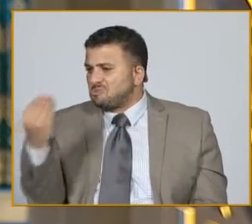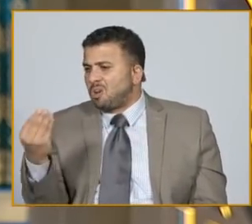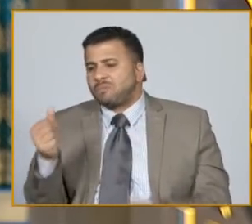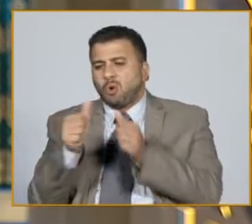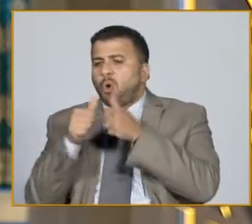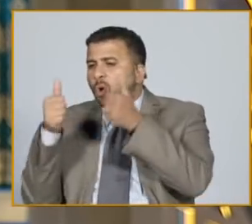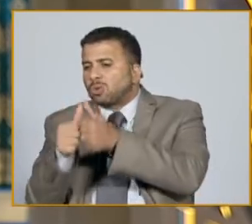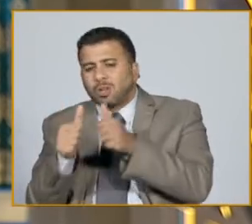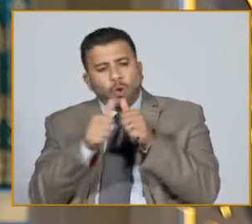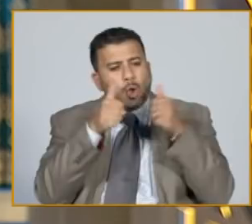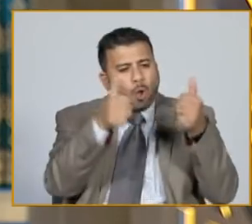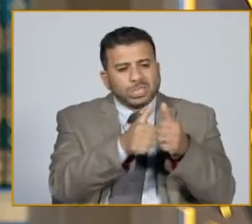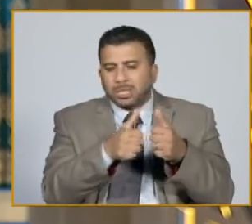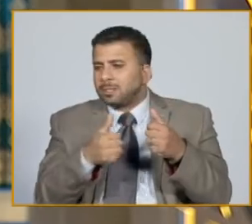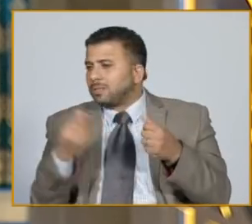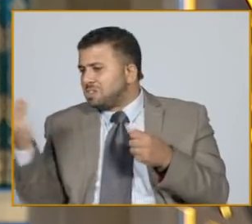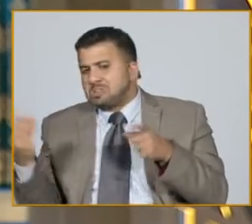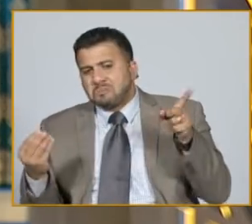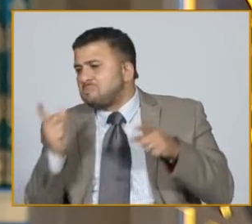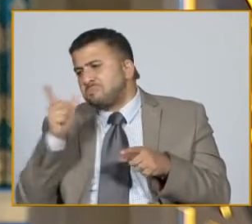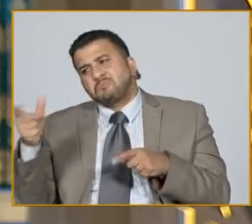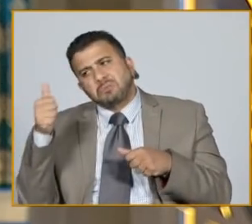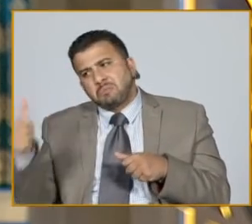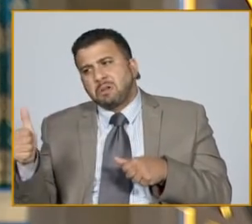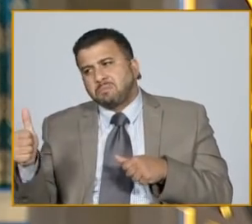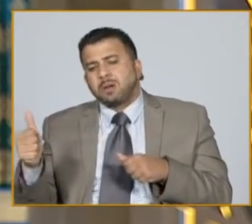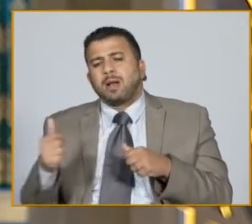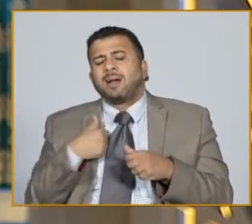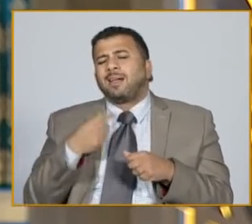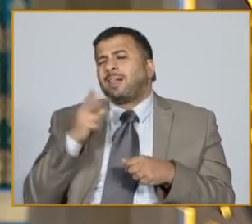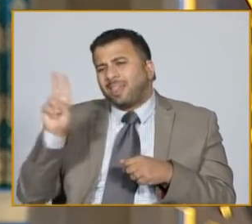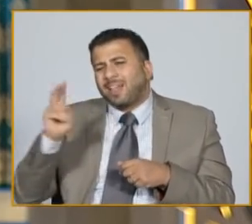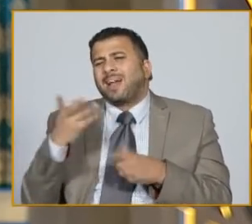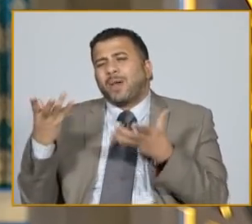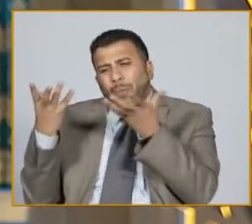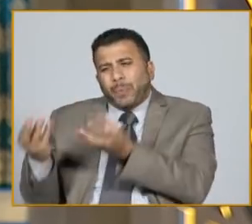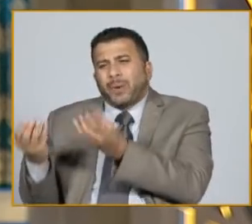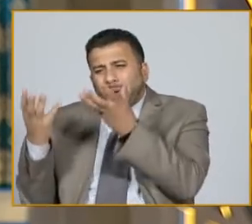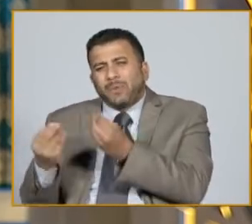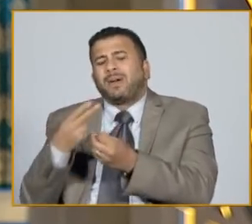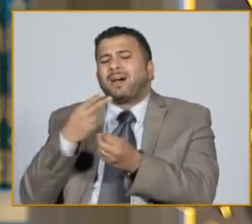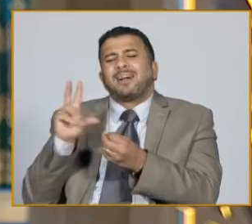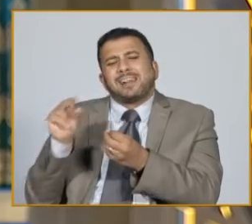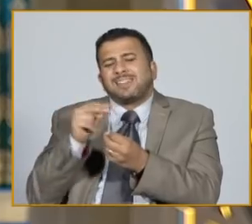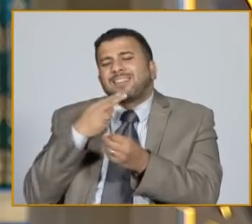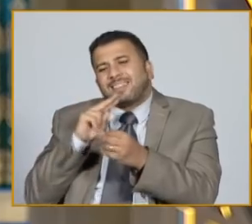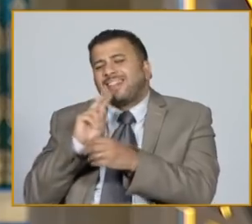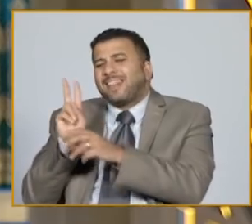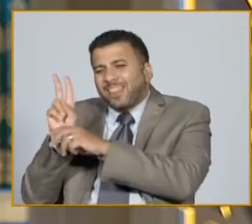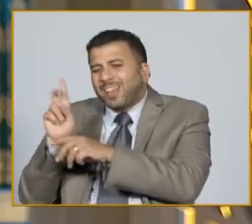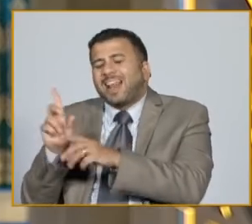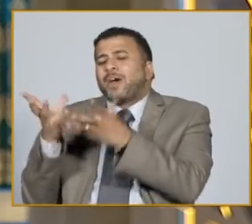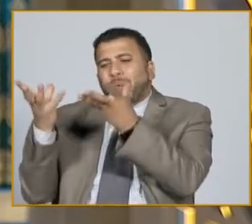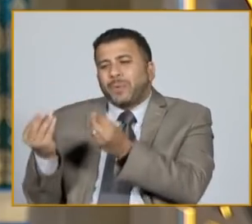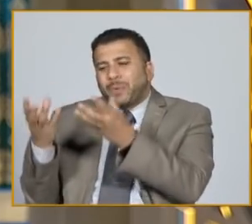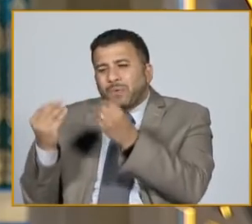أو عائلتين أو طائفتين أو بلدين ويجوز الكذب في هذا لأجل لملمة الأمور، لأجل ترميم